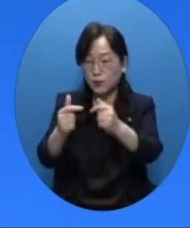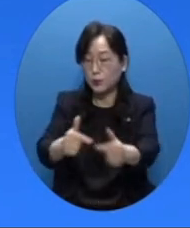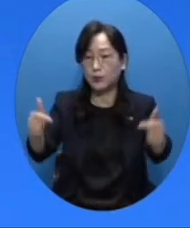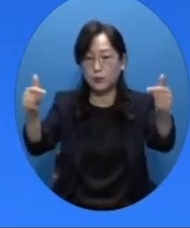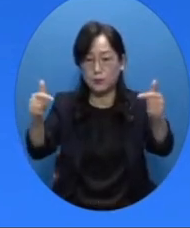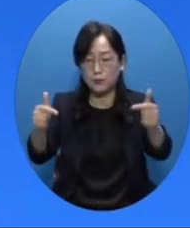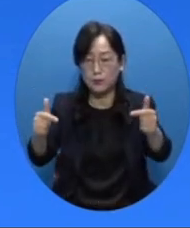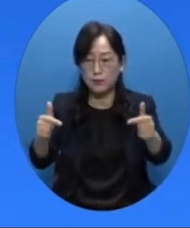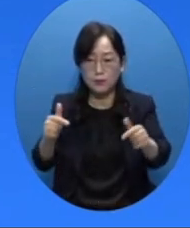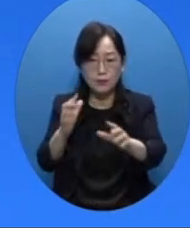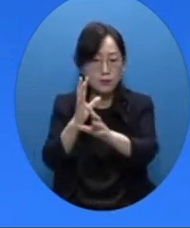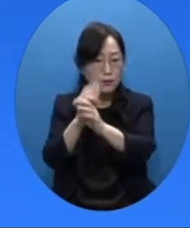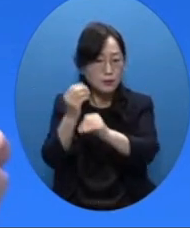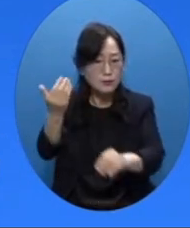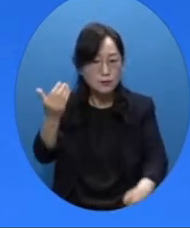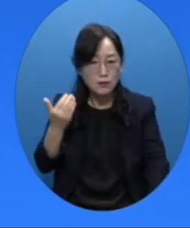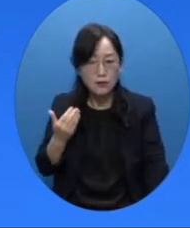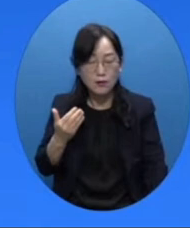얼마전에 마약을